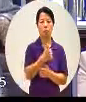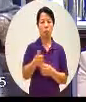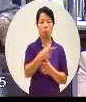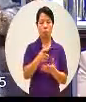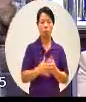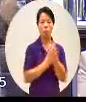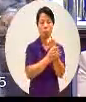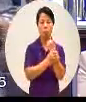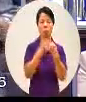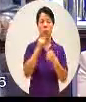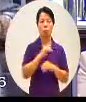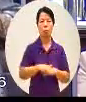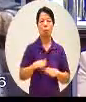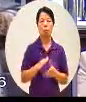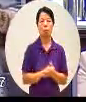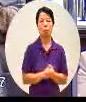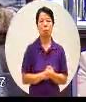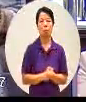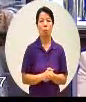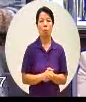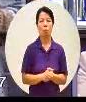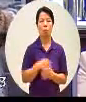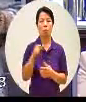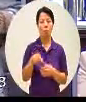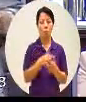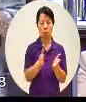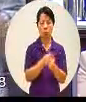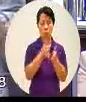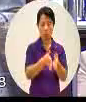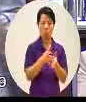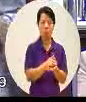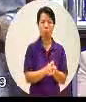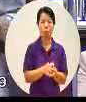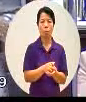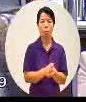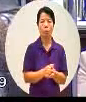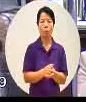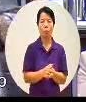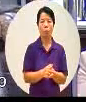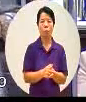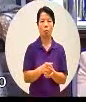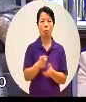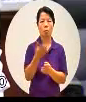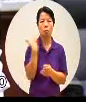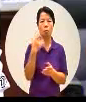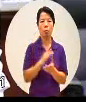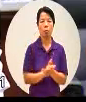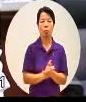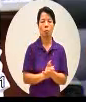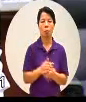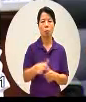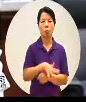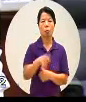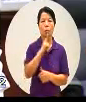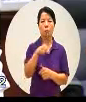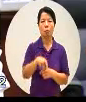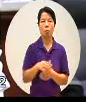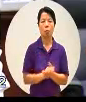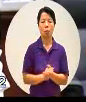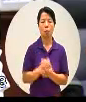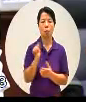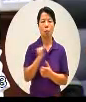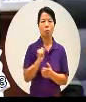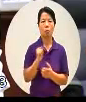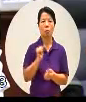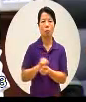持。 我支持啊！ 啊，所以讲这个部分，你讲到你， 那市长，恁点解恁市政府的人讲安尼无法度办呢？